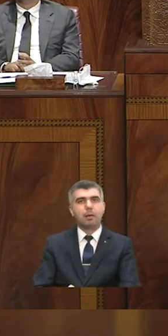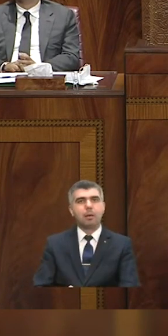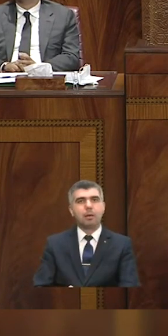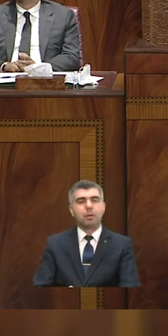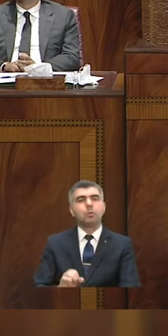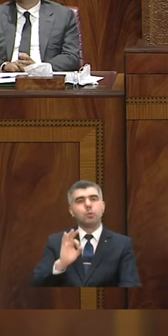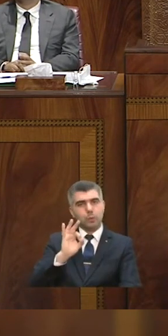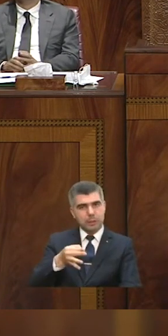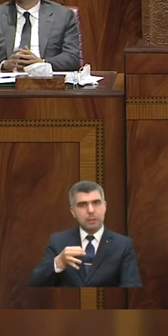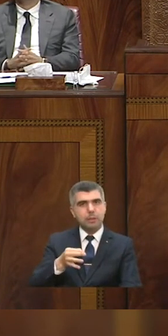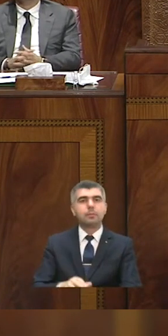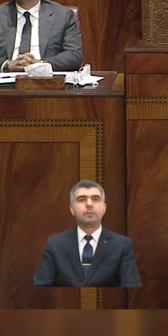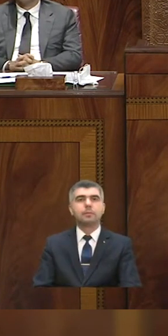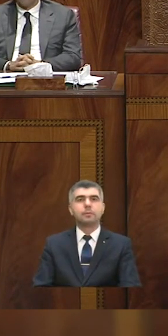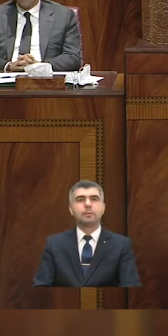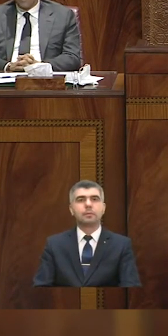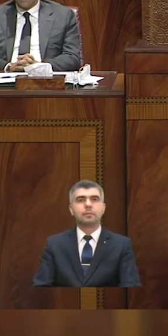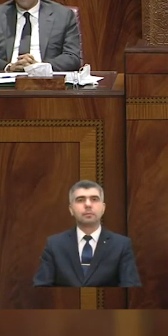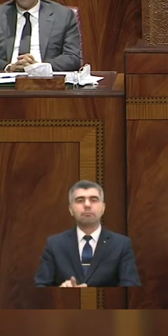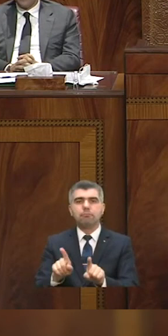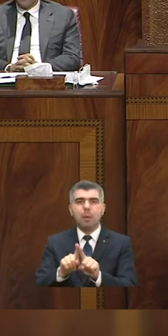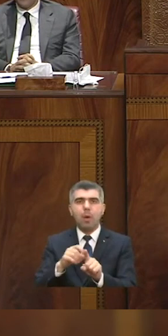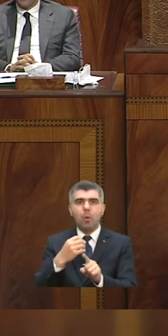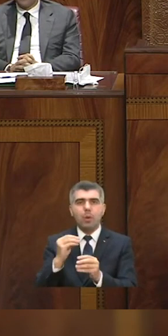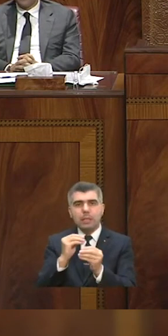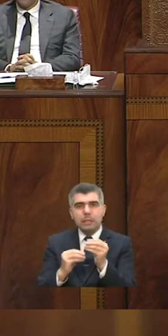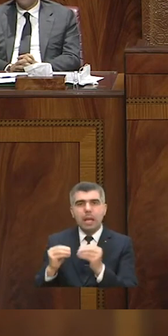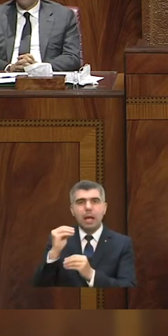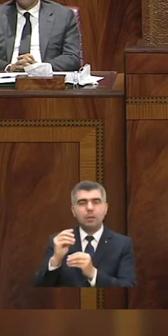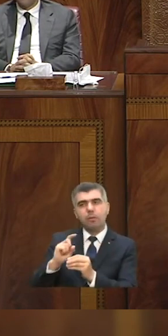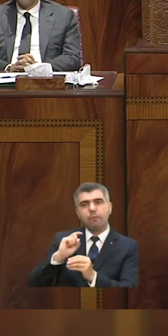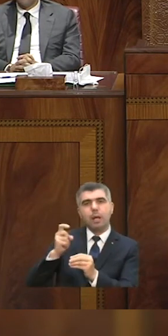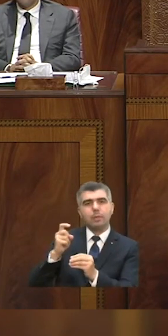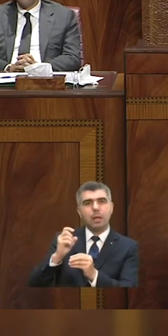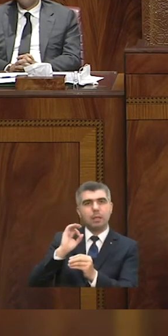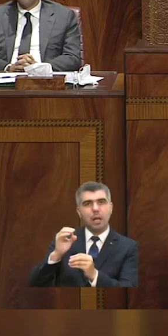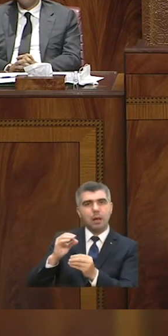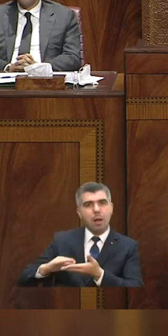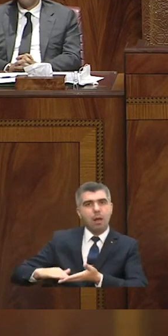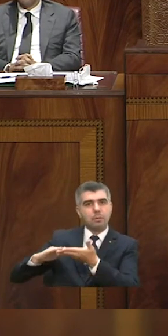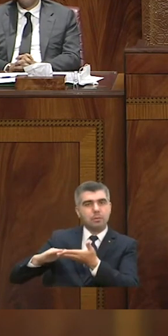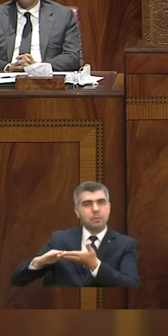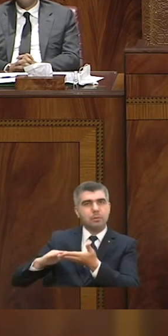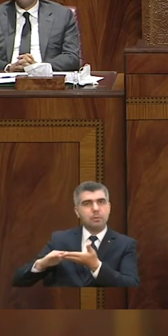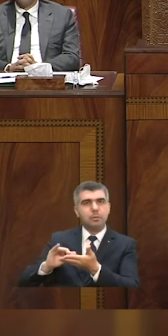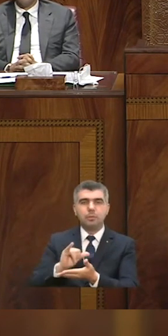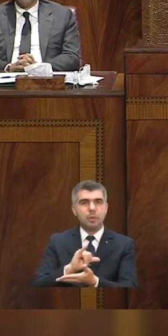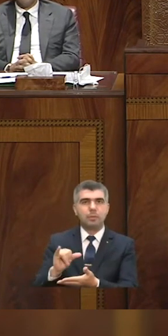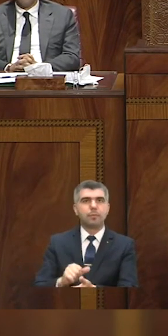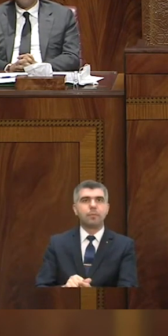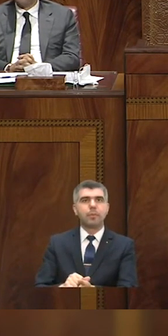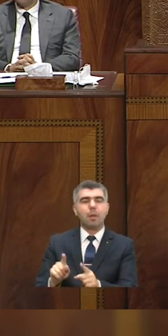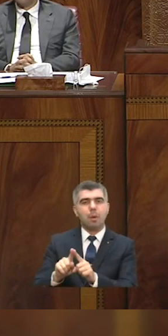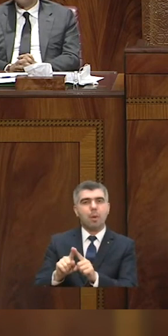وي ماشي بغينا نزيدوهم لي سالير هير هكاك لوجه الله، لا هما